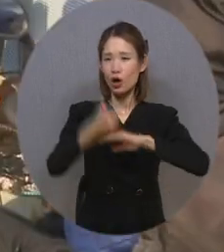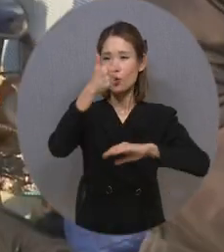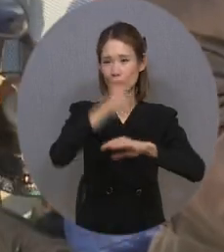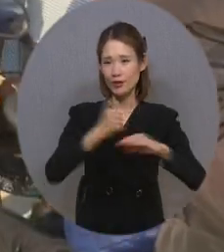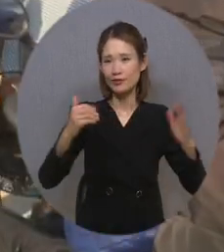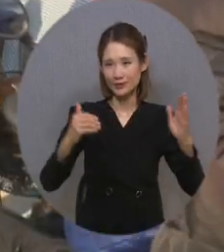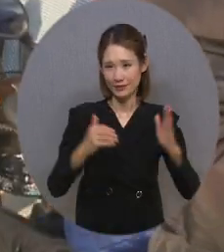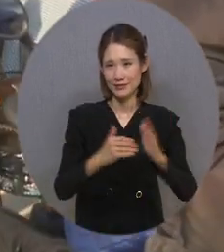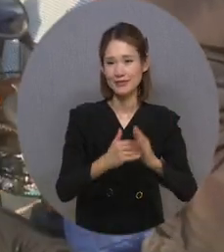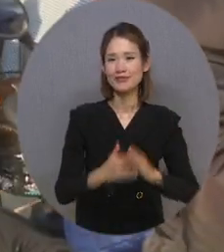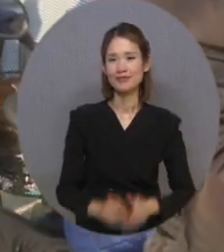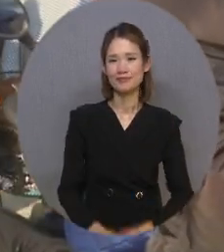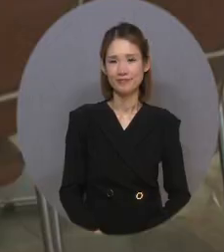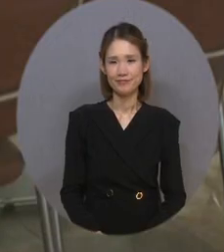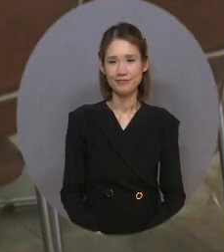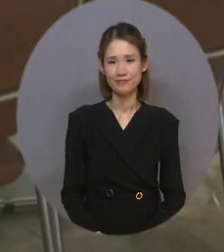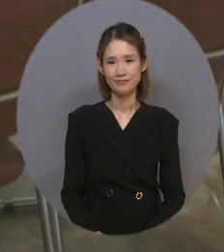마쳤습니다.